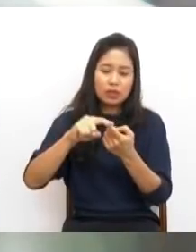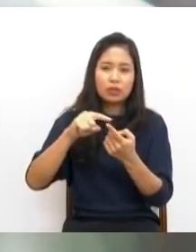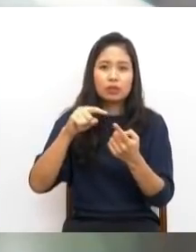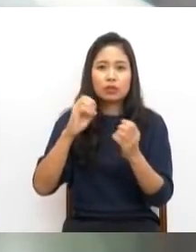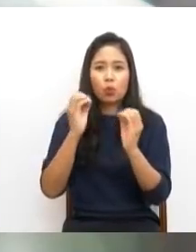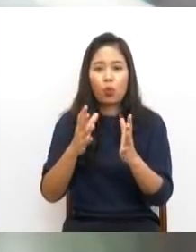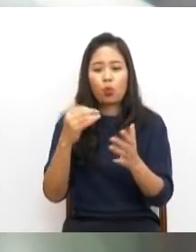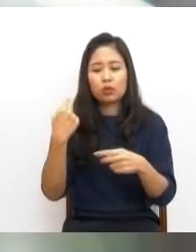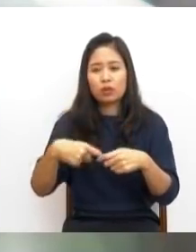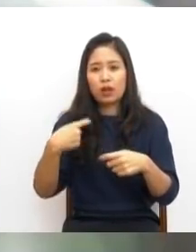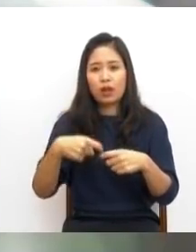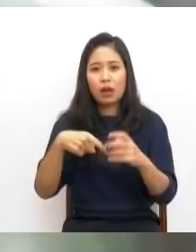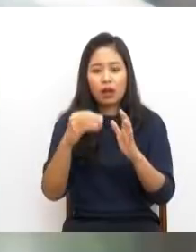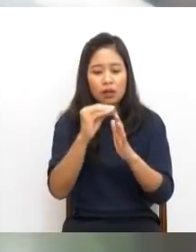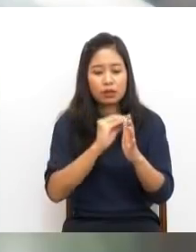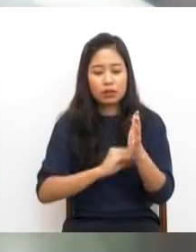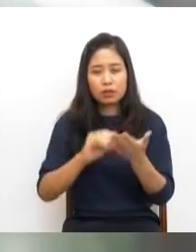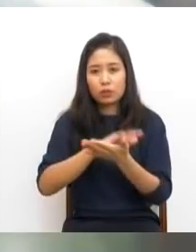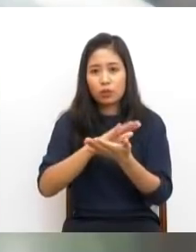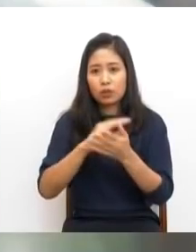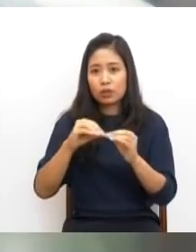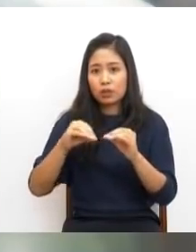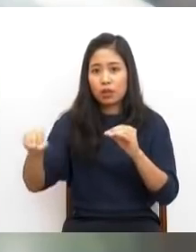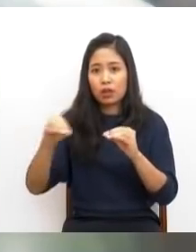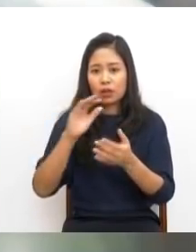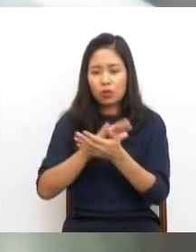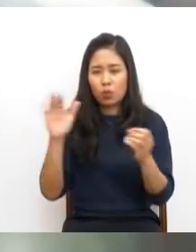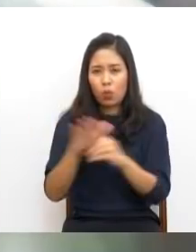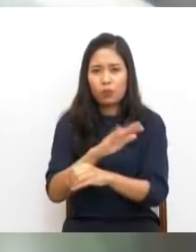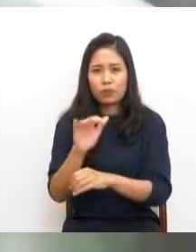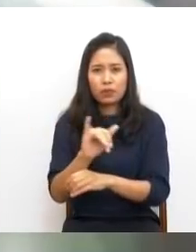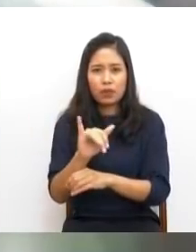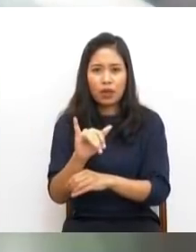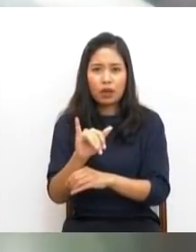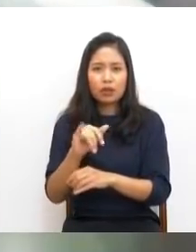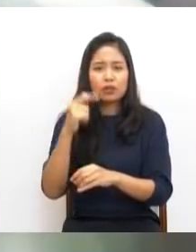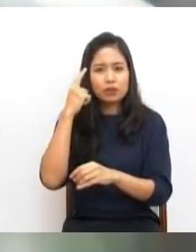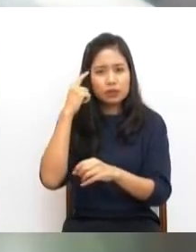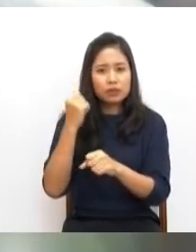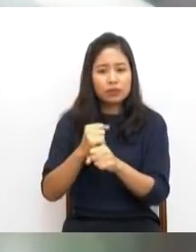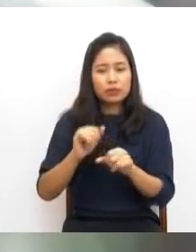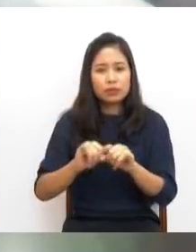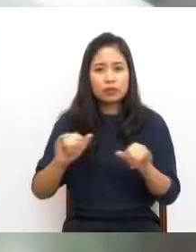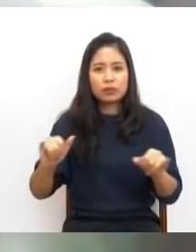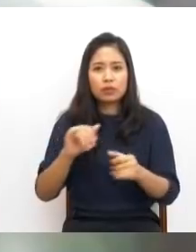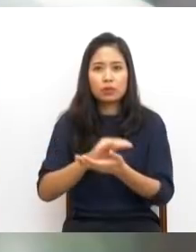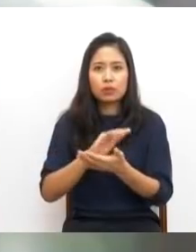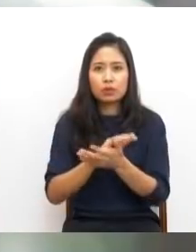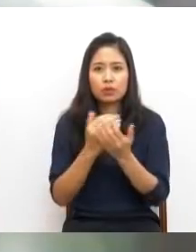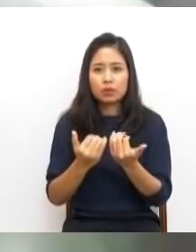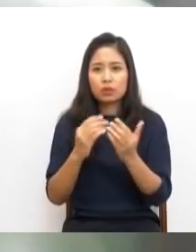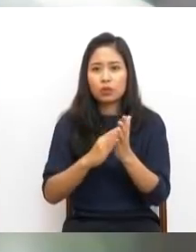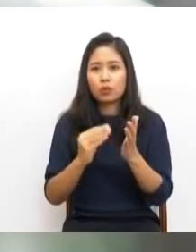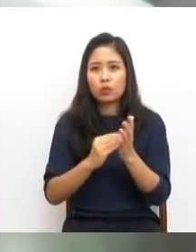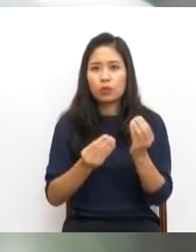ก็คือเพื่อที่ต้องการกระจายความเท่าเทียมให้กับโรงเรียนทุกๆโรงเรียนในสังกัดสพท. ซึ่งในความเป็นจริงแล้วการอบรมของเราค่ะปีที่ผ่